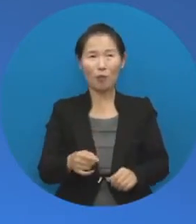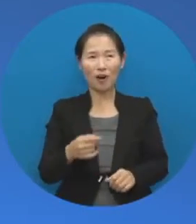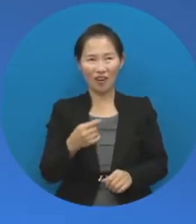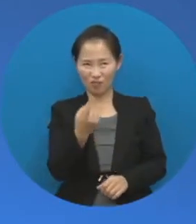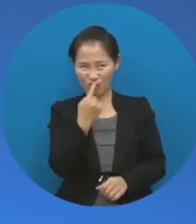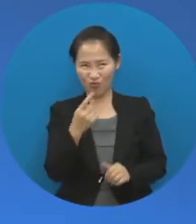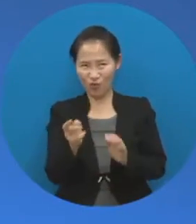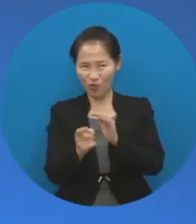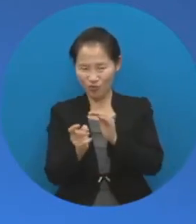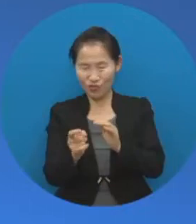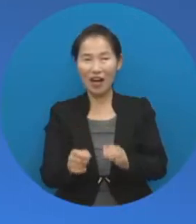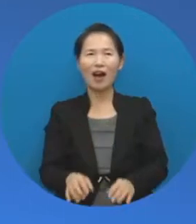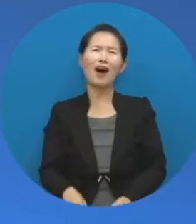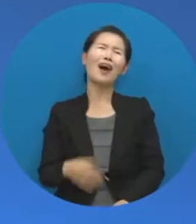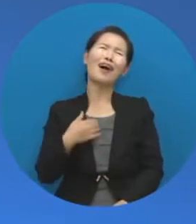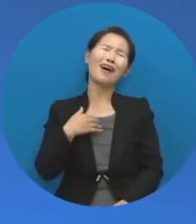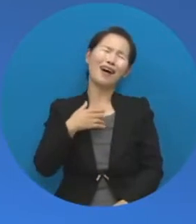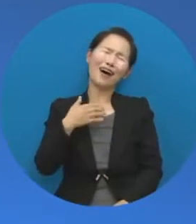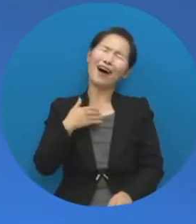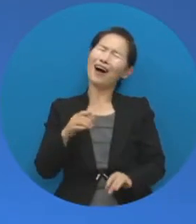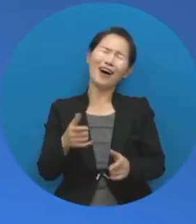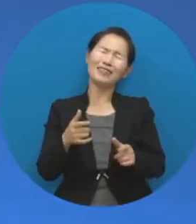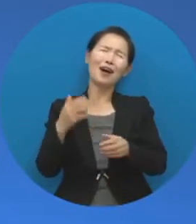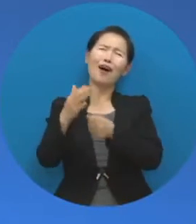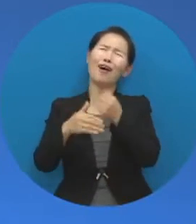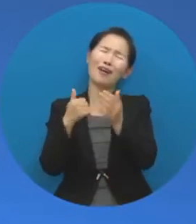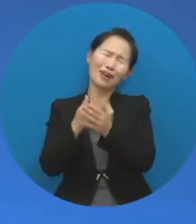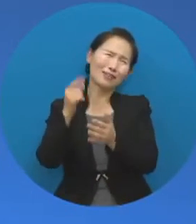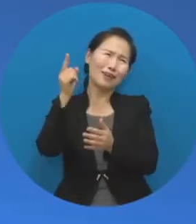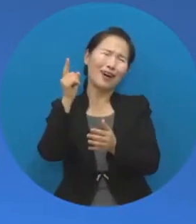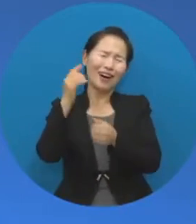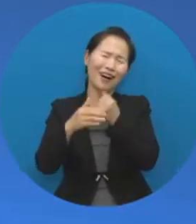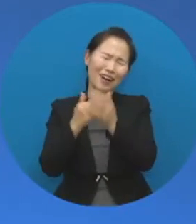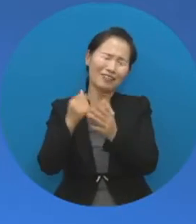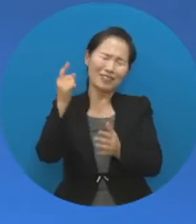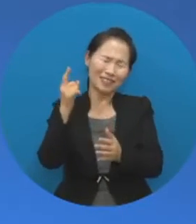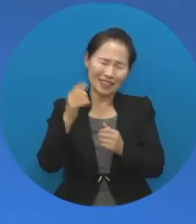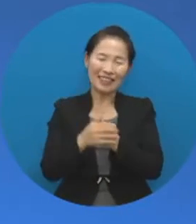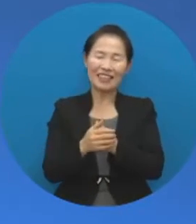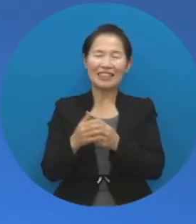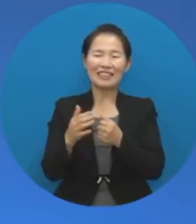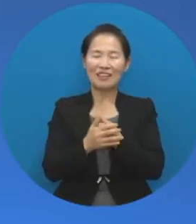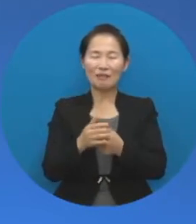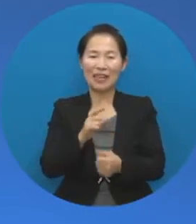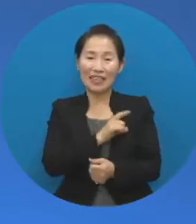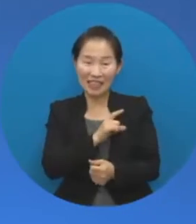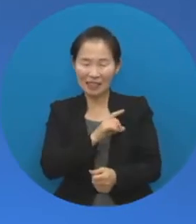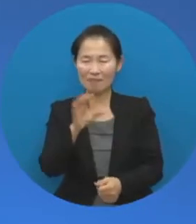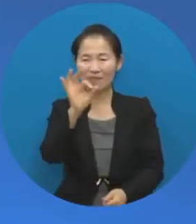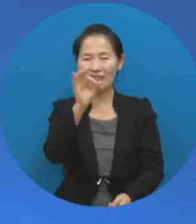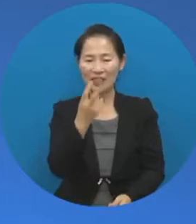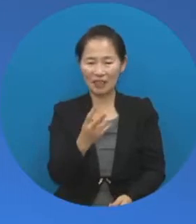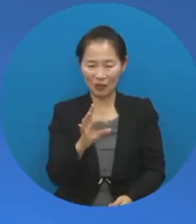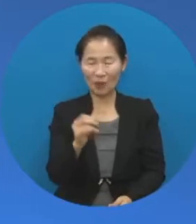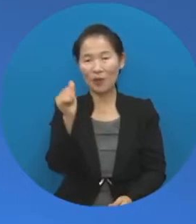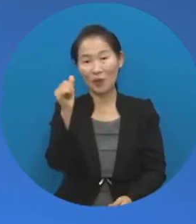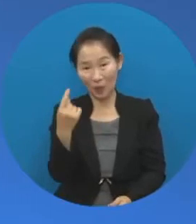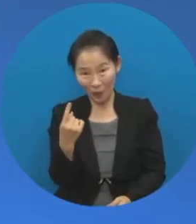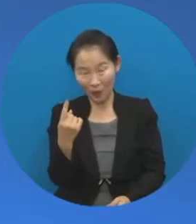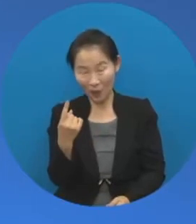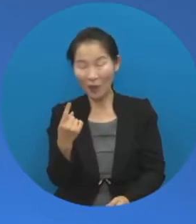그러셨다고. 제가 그 형제와 결국은 그 형제가 용호 씨였던 거예요. 그래서 하나님께서 그 형제와